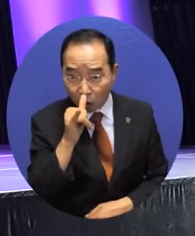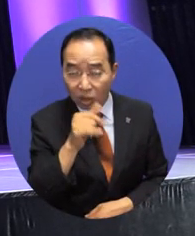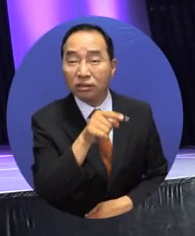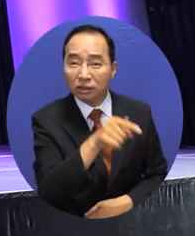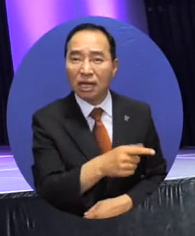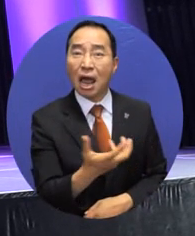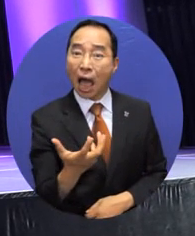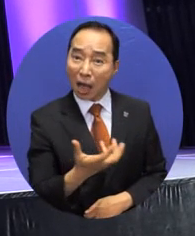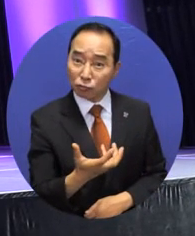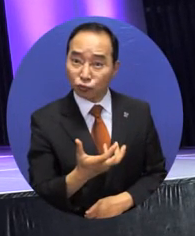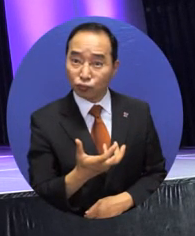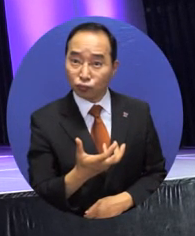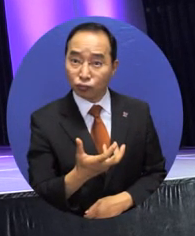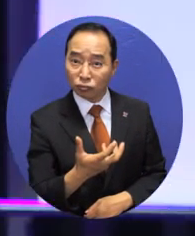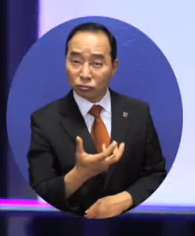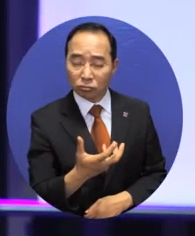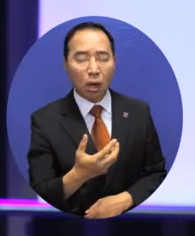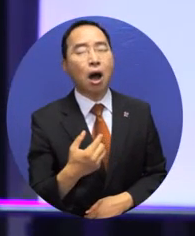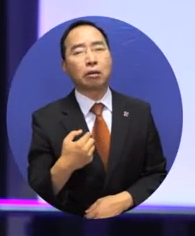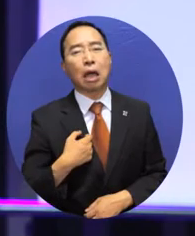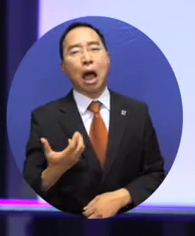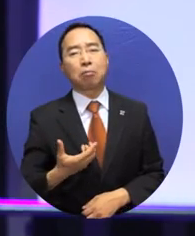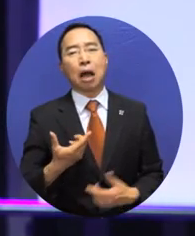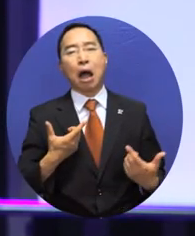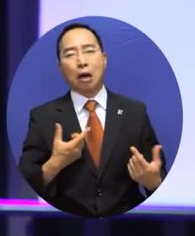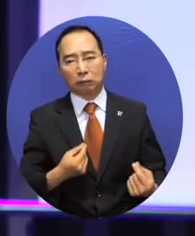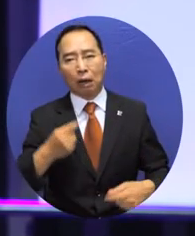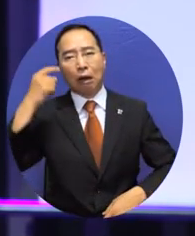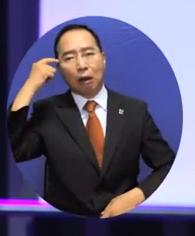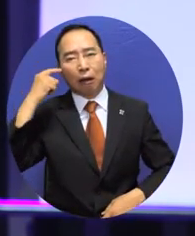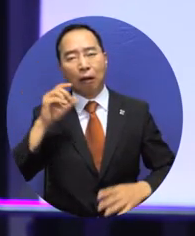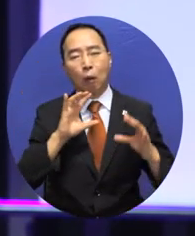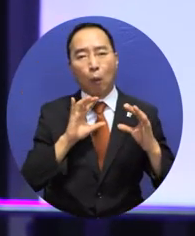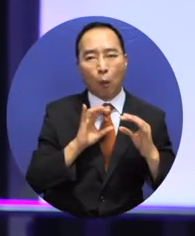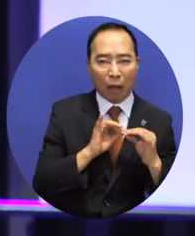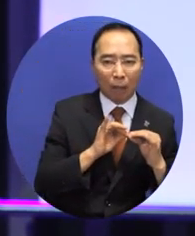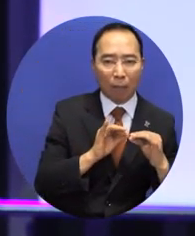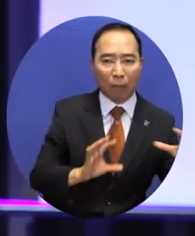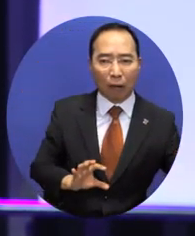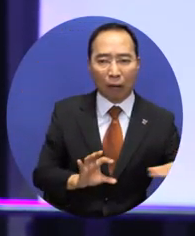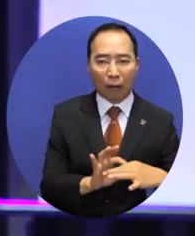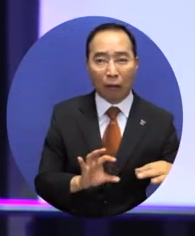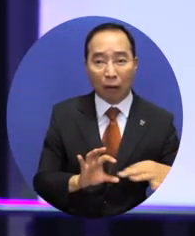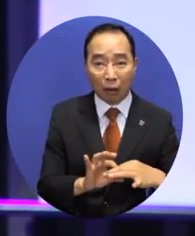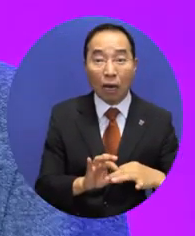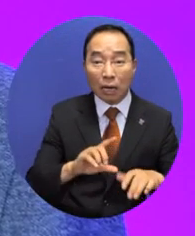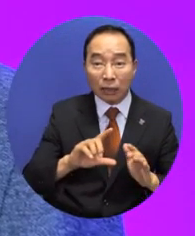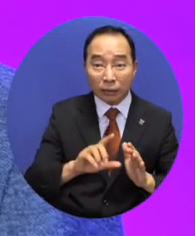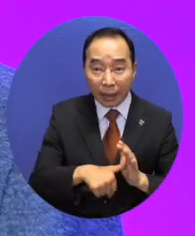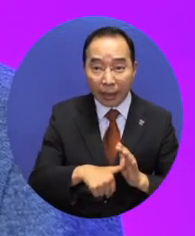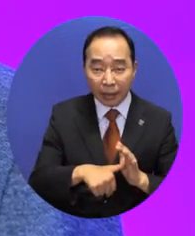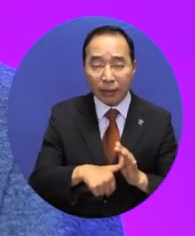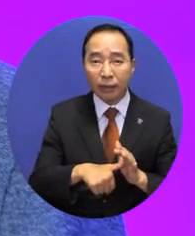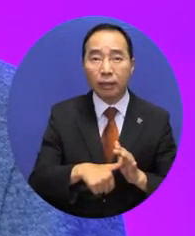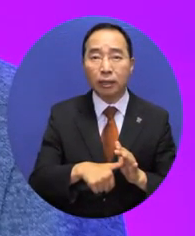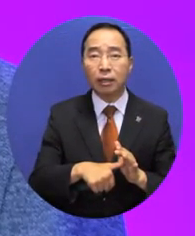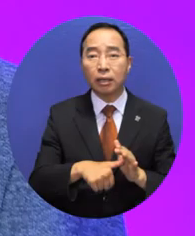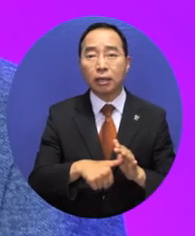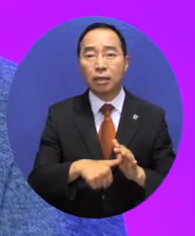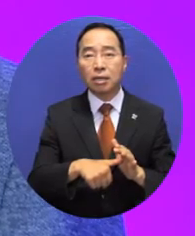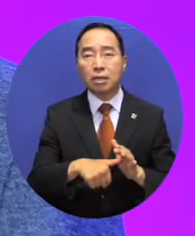사람의 아픔을 바로 내 아픔처럼 공감하고 연대할 때 나는 가장